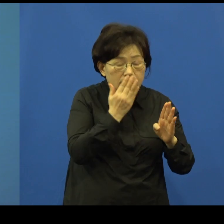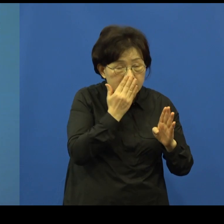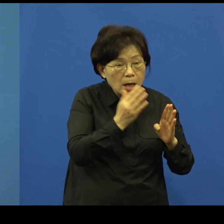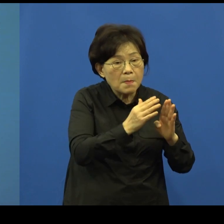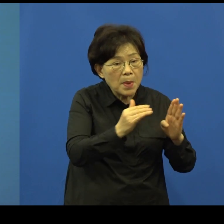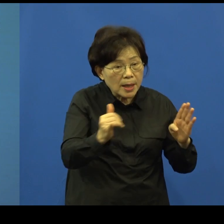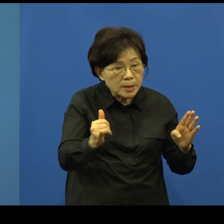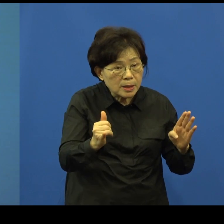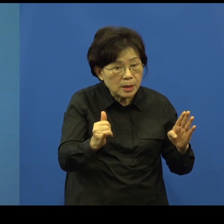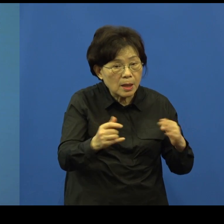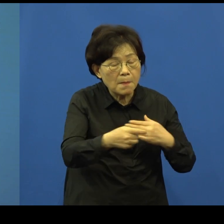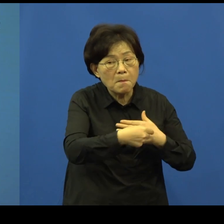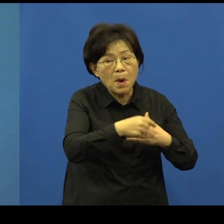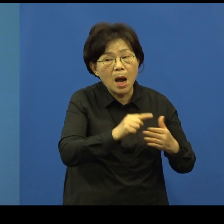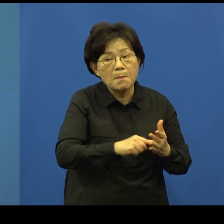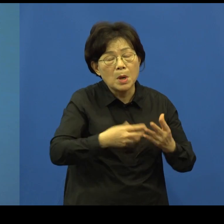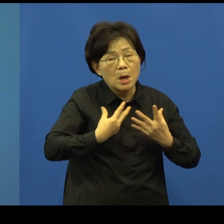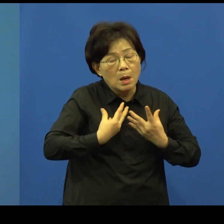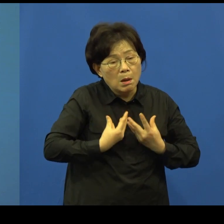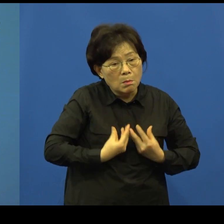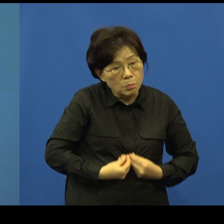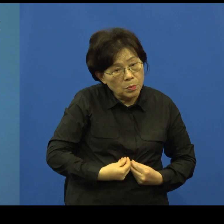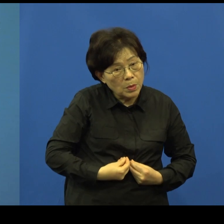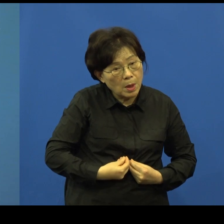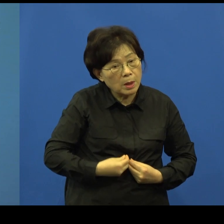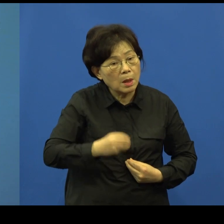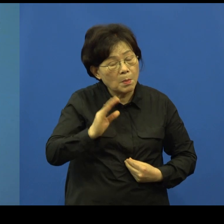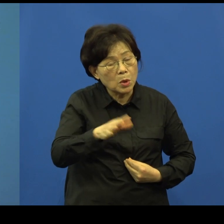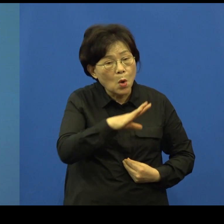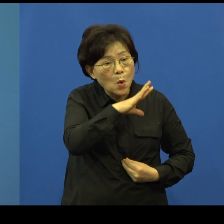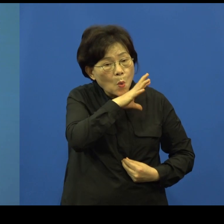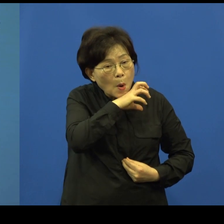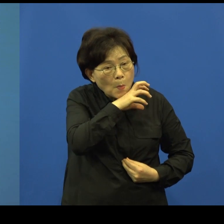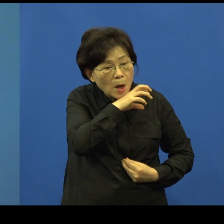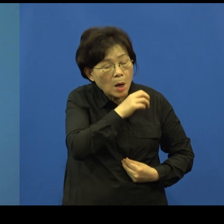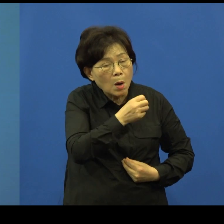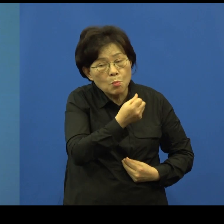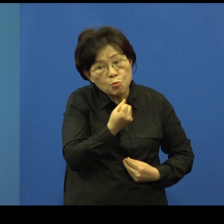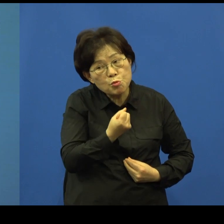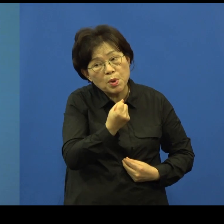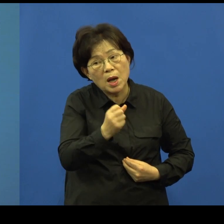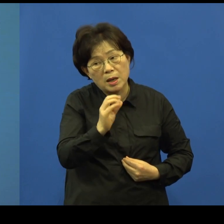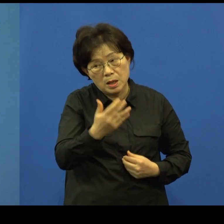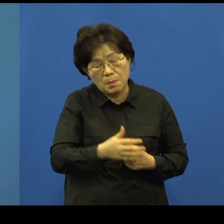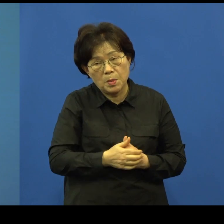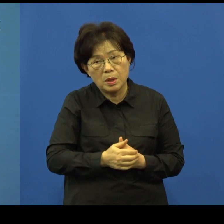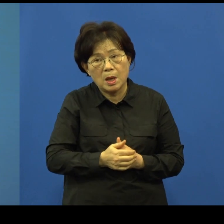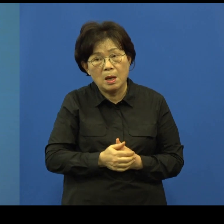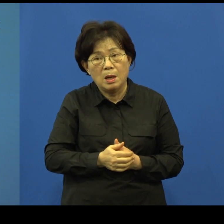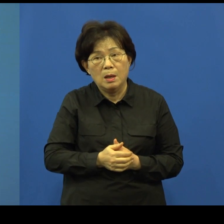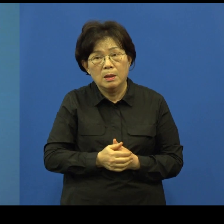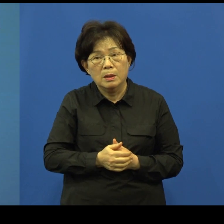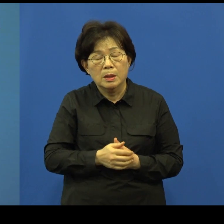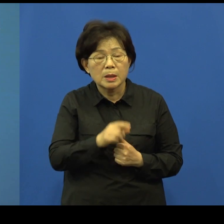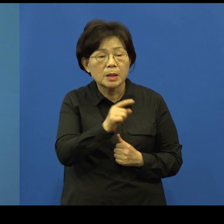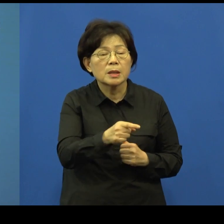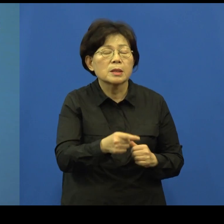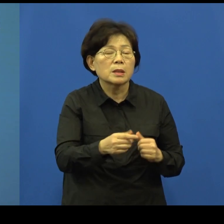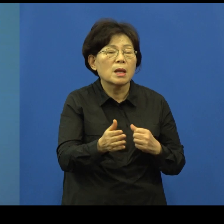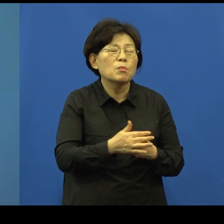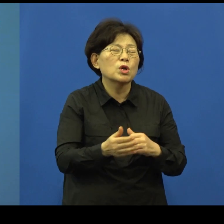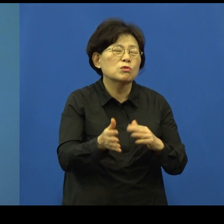휩쓸고 가버리죠. 그래서 이스라엘 공동체 전체가 원망과 불평을 해요. 그래서 그 광야에서 죽는 겁니다.